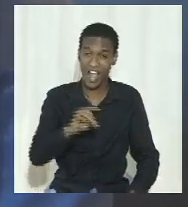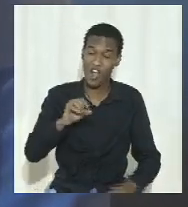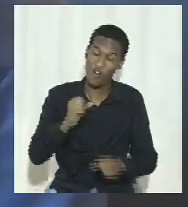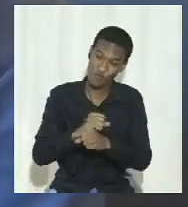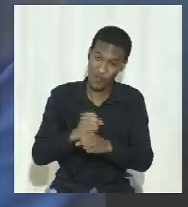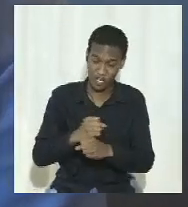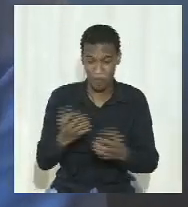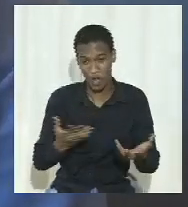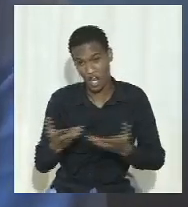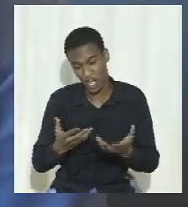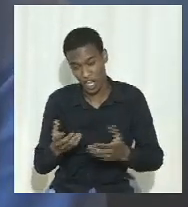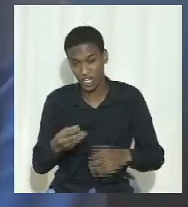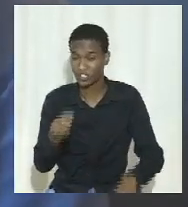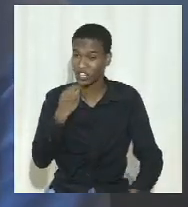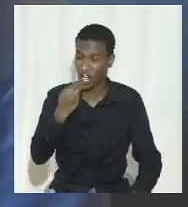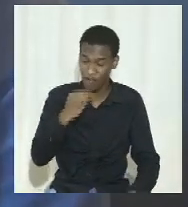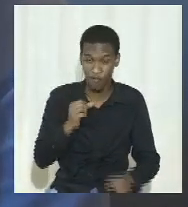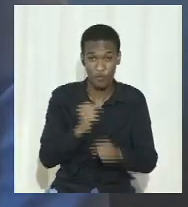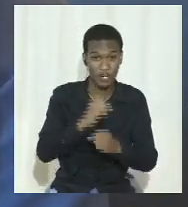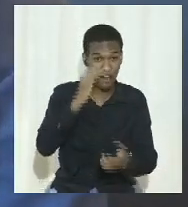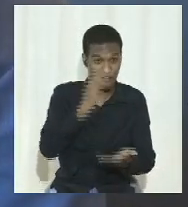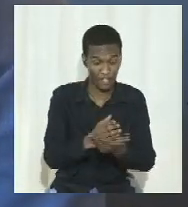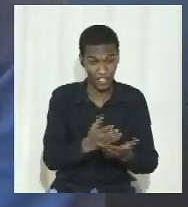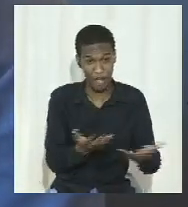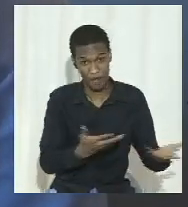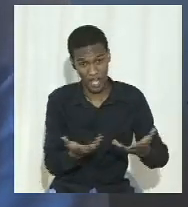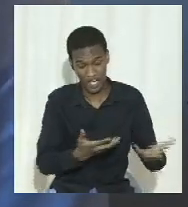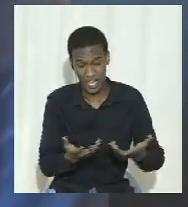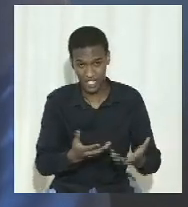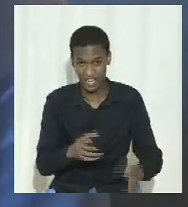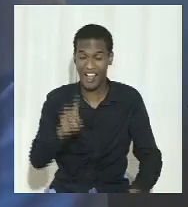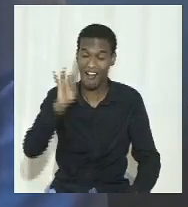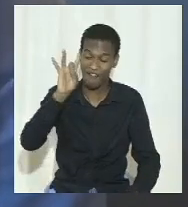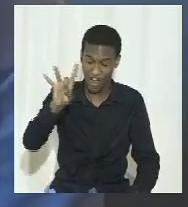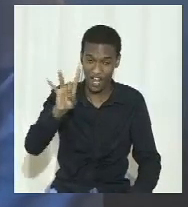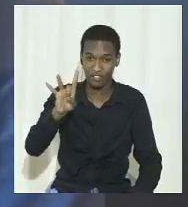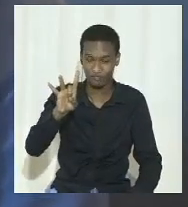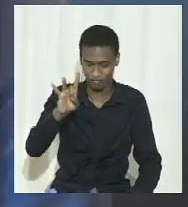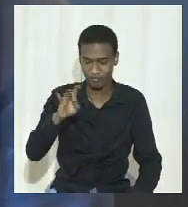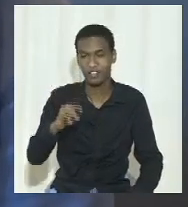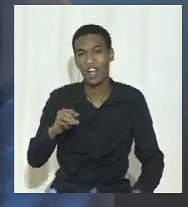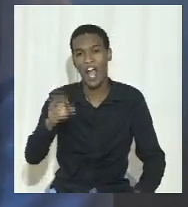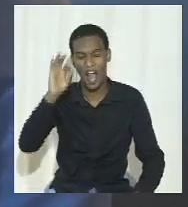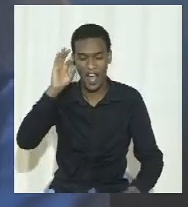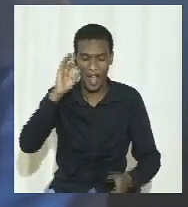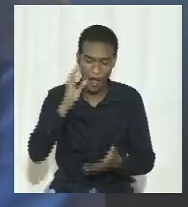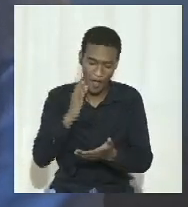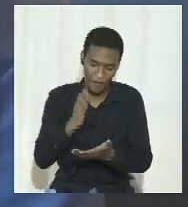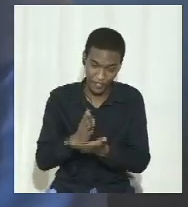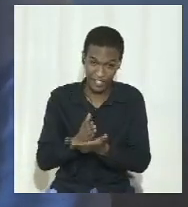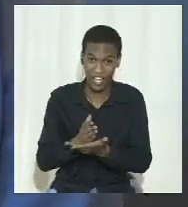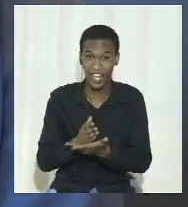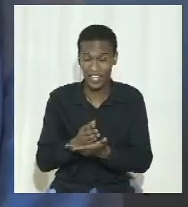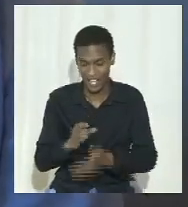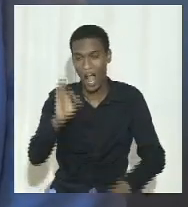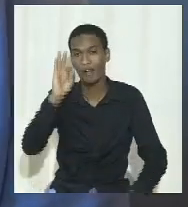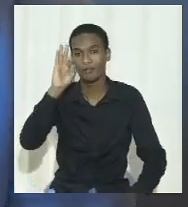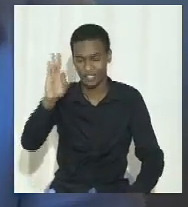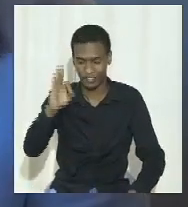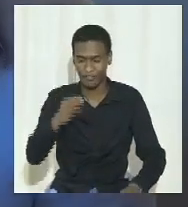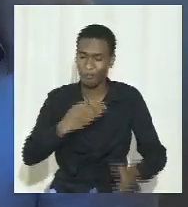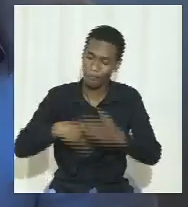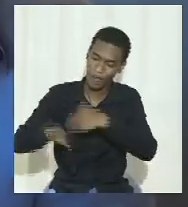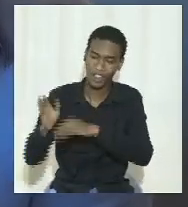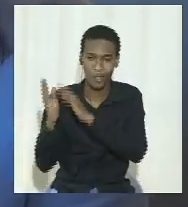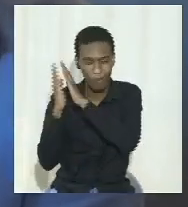raharaha dia amin'ny mianatra lesona indray dia amin'ny sivy matory dia ohatr'izay foana nataoko tamin'ny fonivoana. Zao